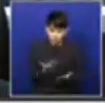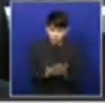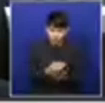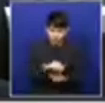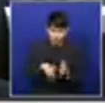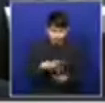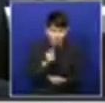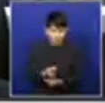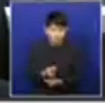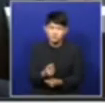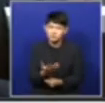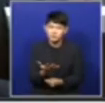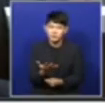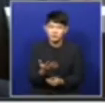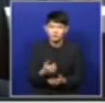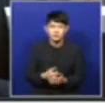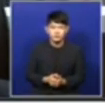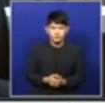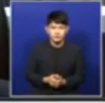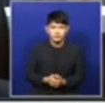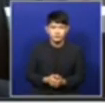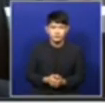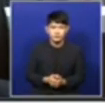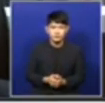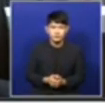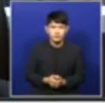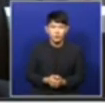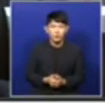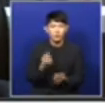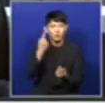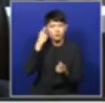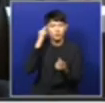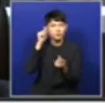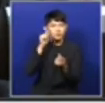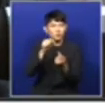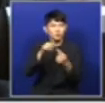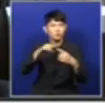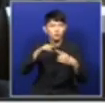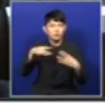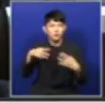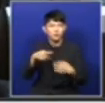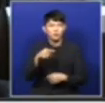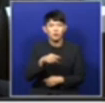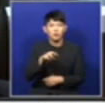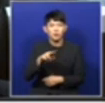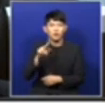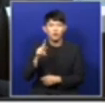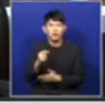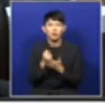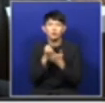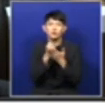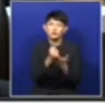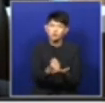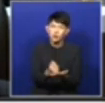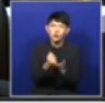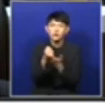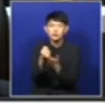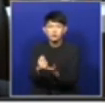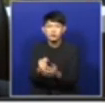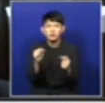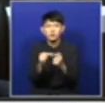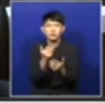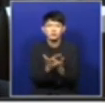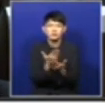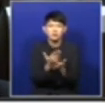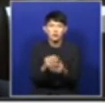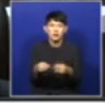างแท้จริงและไม่ได้เป็นไปตามเจตนารมณ์ของการออกพรก.เพื่อให้ความช่วยเหลือทางด้านการเงินแก่ผู้